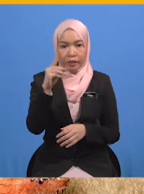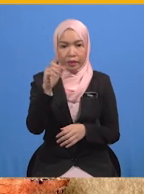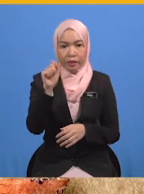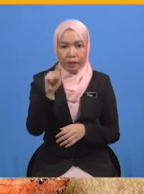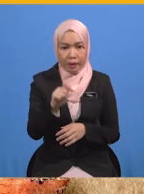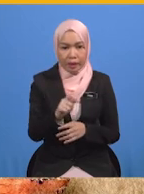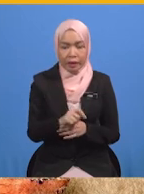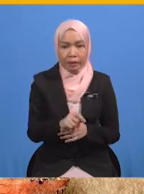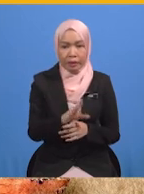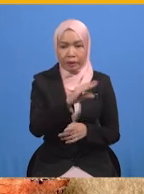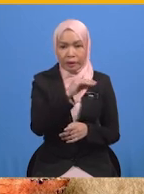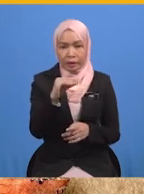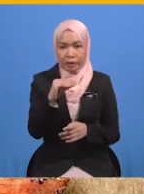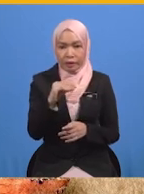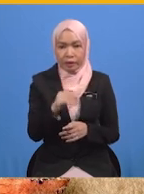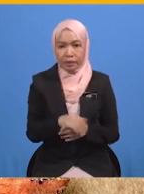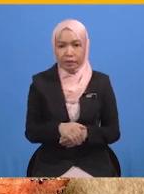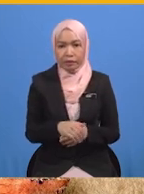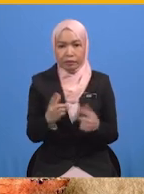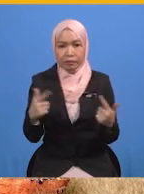Gökalp dan sebagainya.